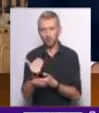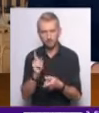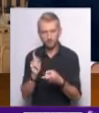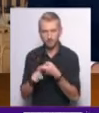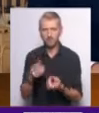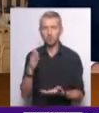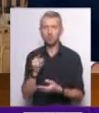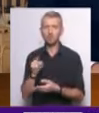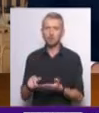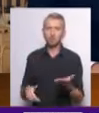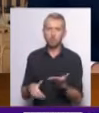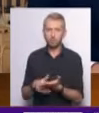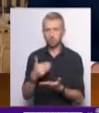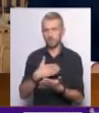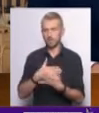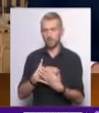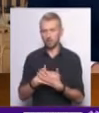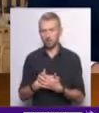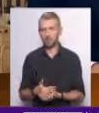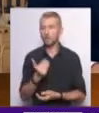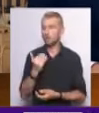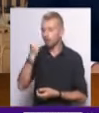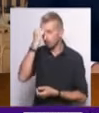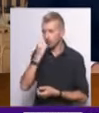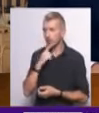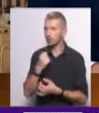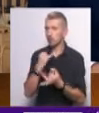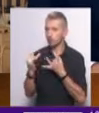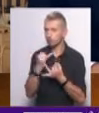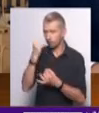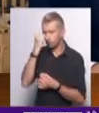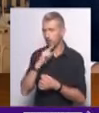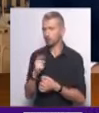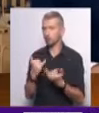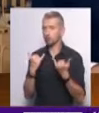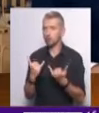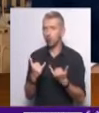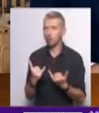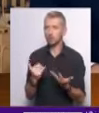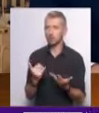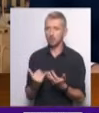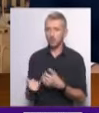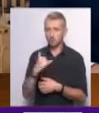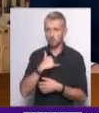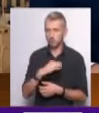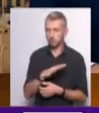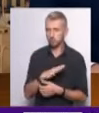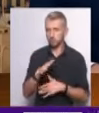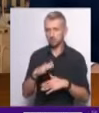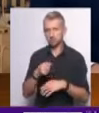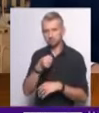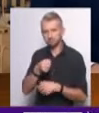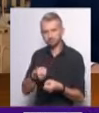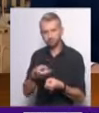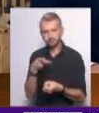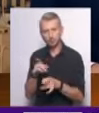можливо, ви допоможете вашою активністю. Вам, пане Володимире, вдячна за розмову. Дуже дякую за те, що сьогодні до нас завітали і так фахово прокоментували